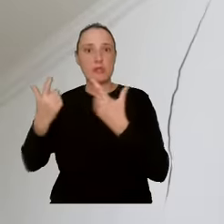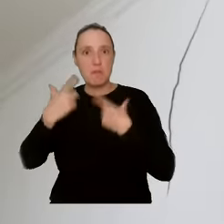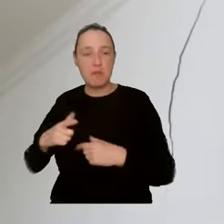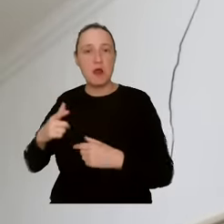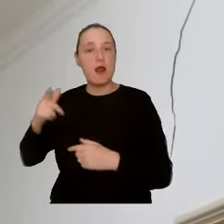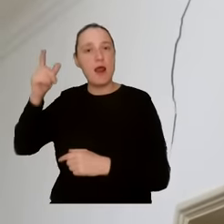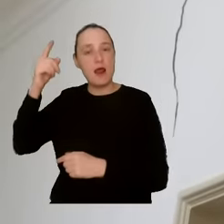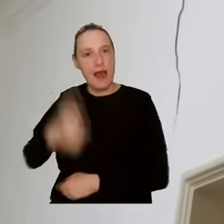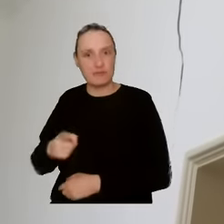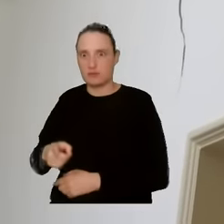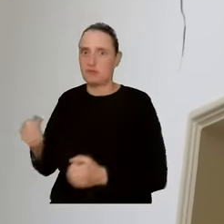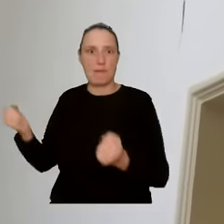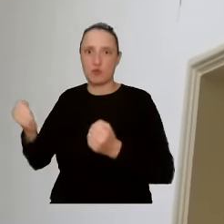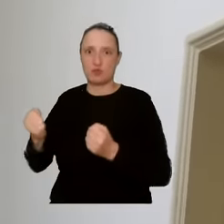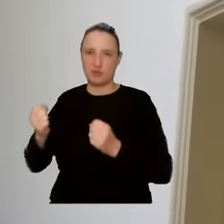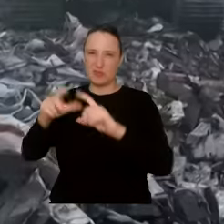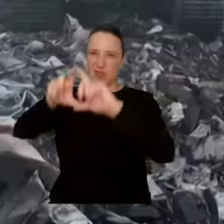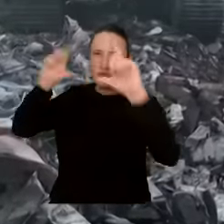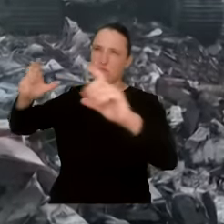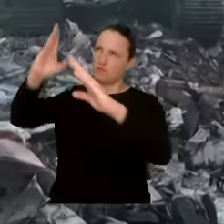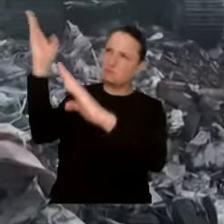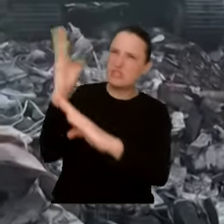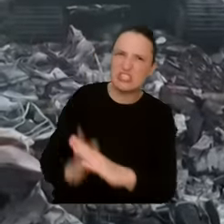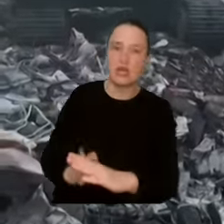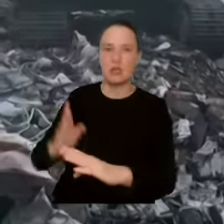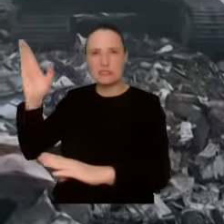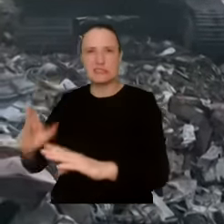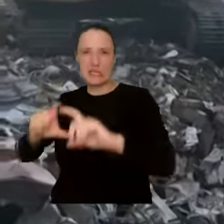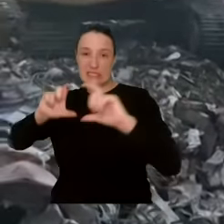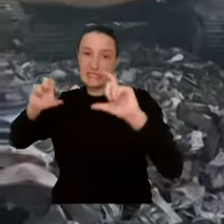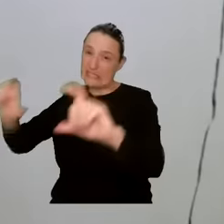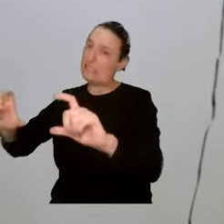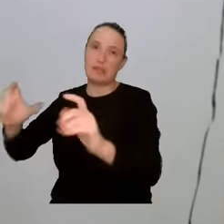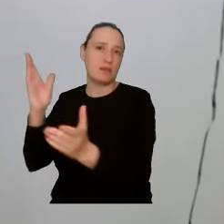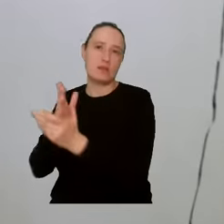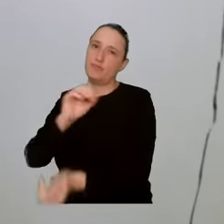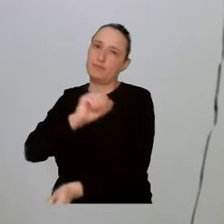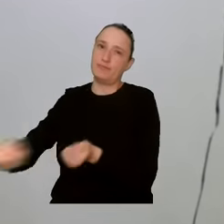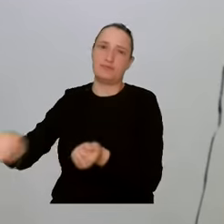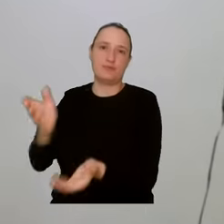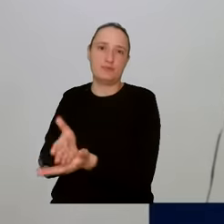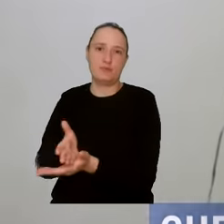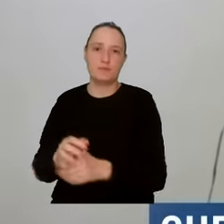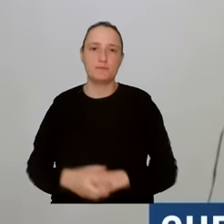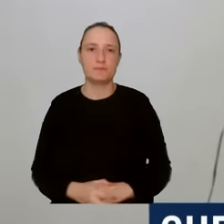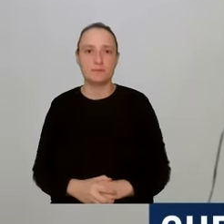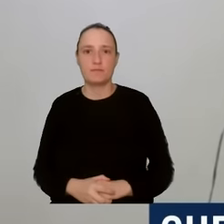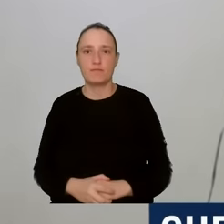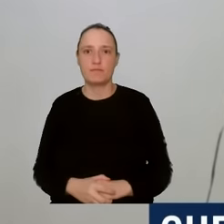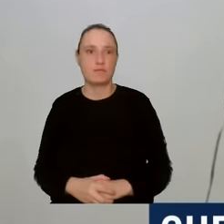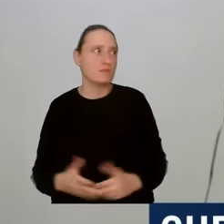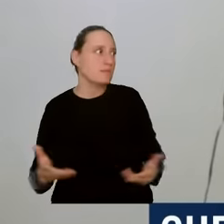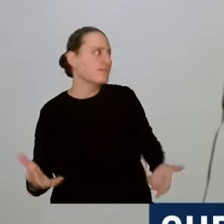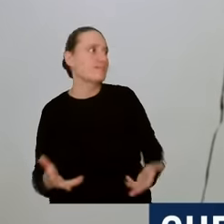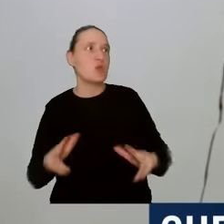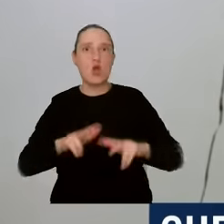wtórnych. Ściany domów i mieszkań są popękane, a wiele budynków nadaje się jedynie do wyburzenia. Nie zapewniłem mojej